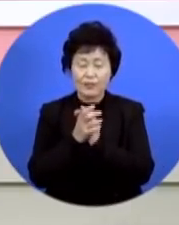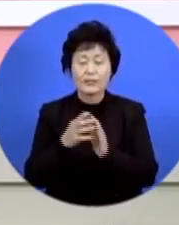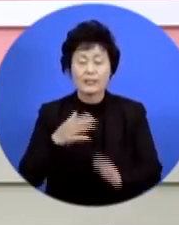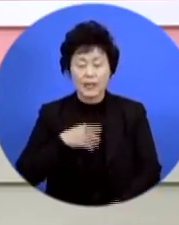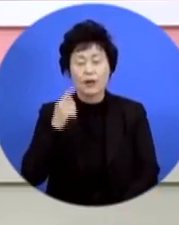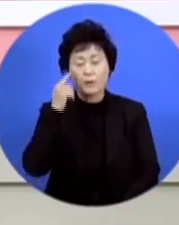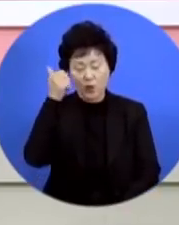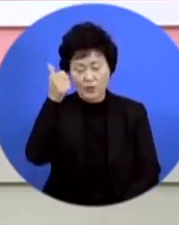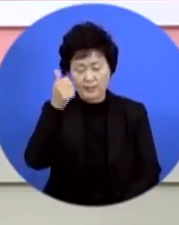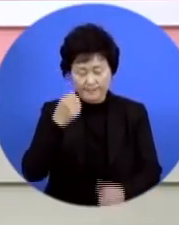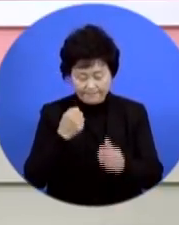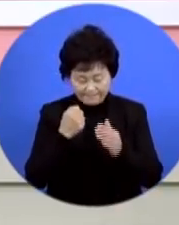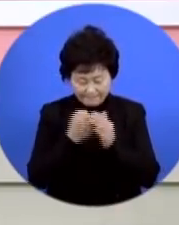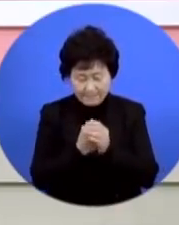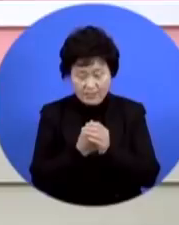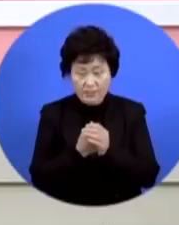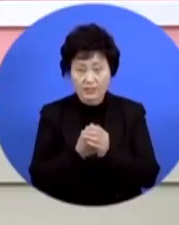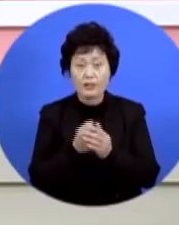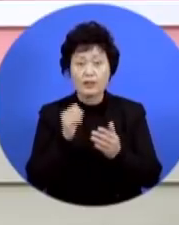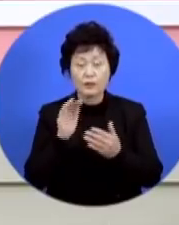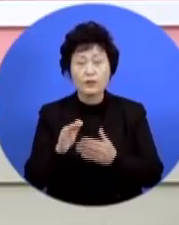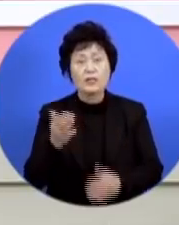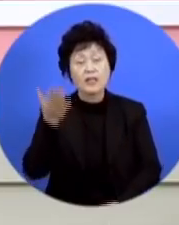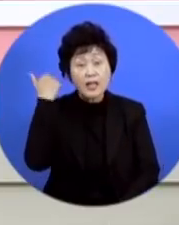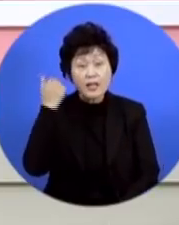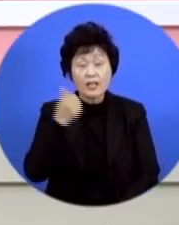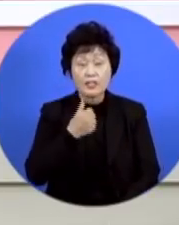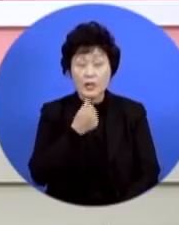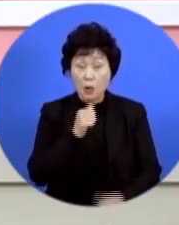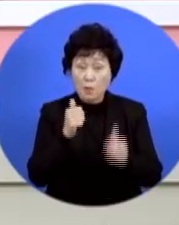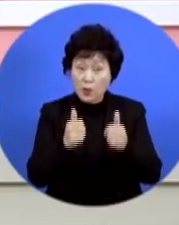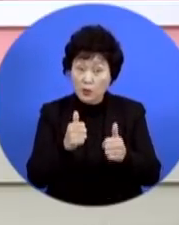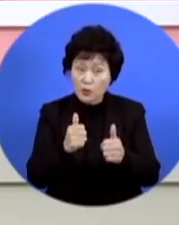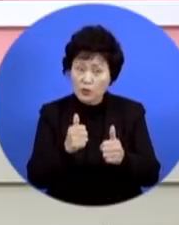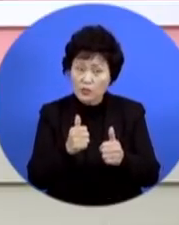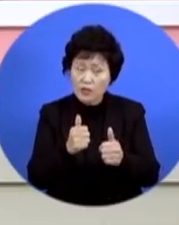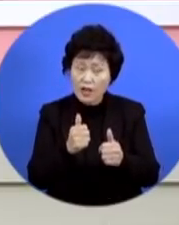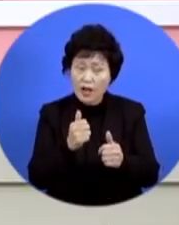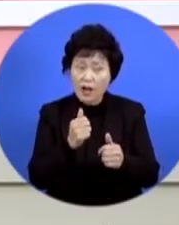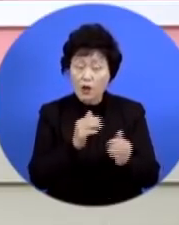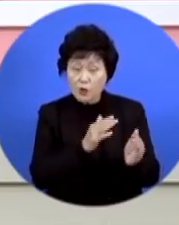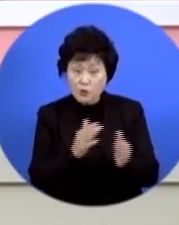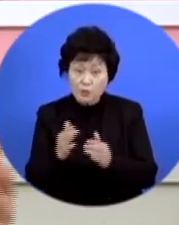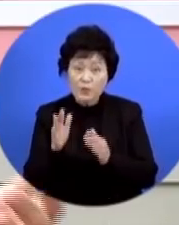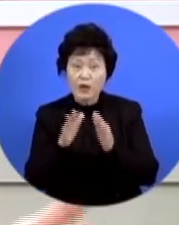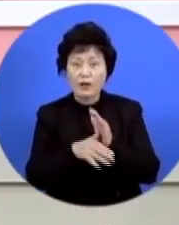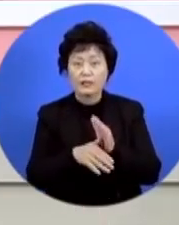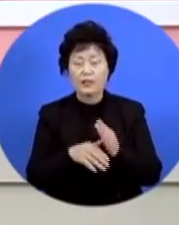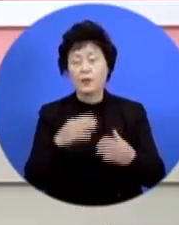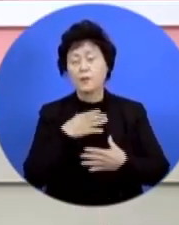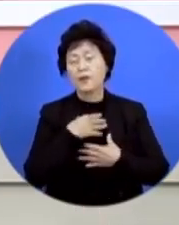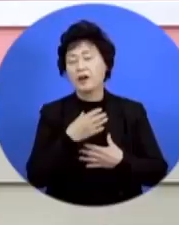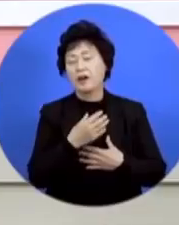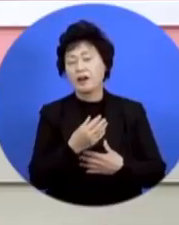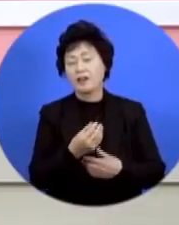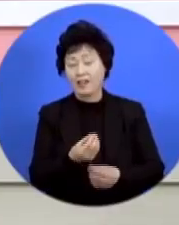나니까 변호사 하려고 달릴 때는 다 잘 되는 것 같았는데 없던 평안함이 그때 딱